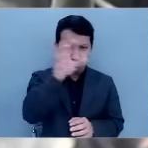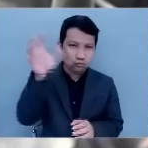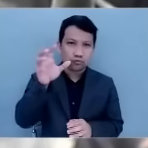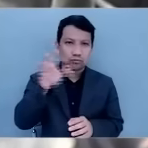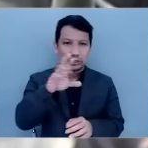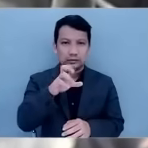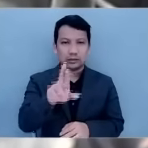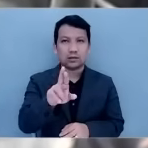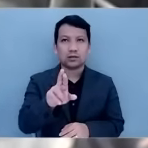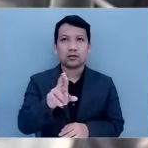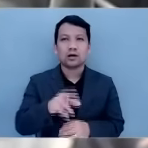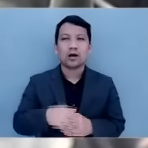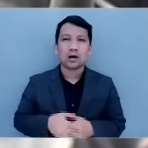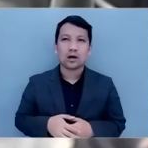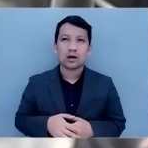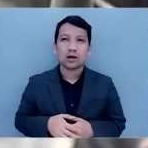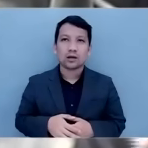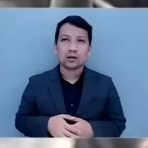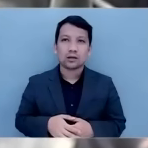tsuk-tsuk sa